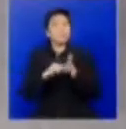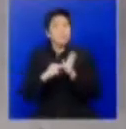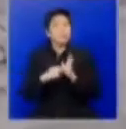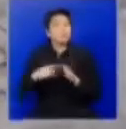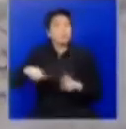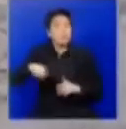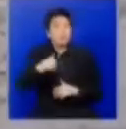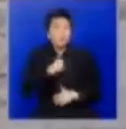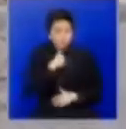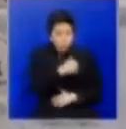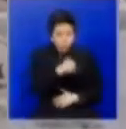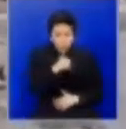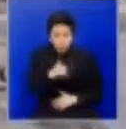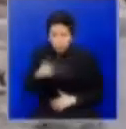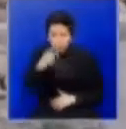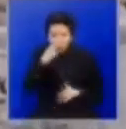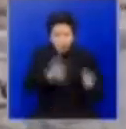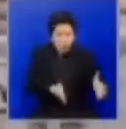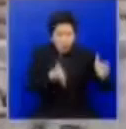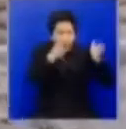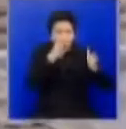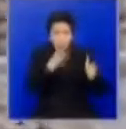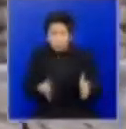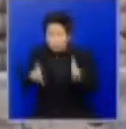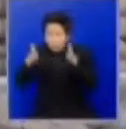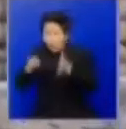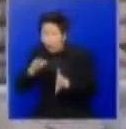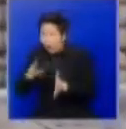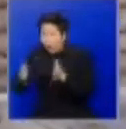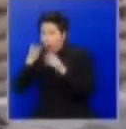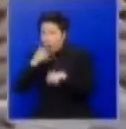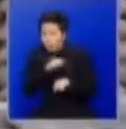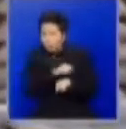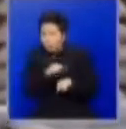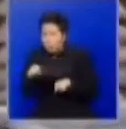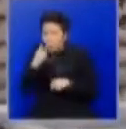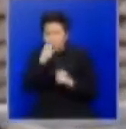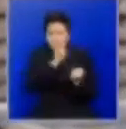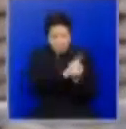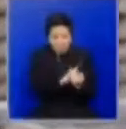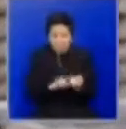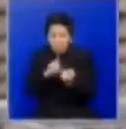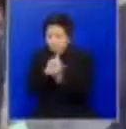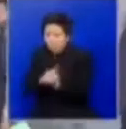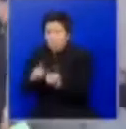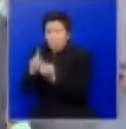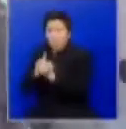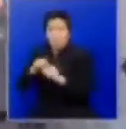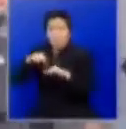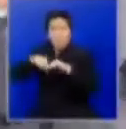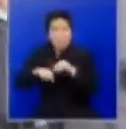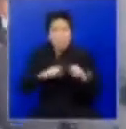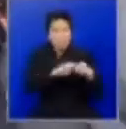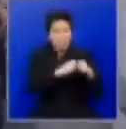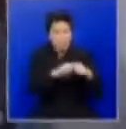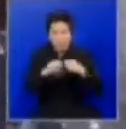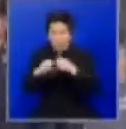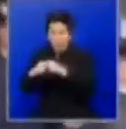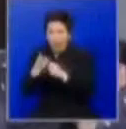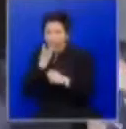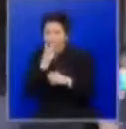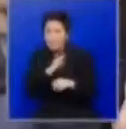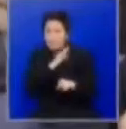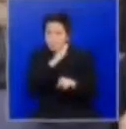ว่าลงพื้นที่ตรวจสอบโกดังข้าวแล้วเนี่ยพบสารพัดปัญหาข้าวหายข้าวเน่าข้าวเสื่อมคุณภาพข้